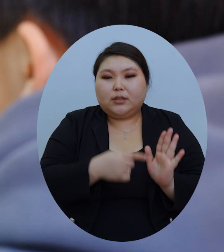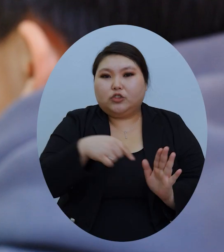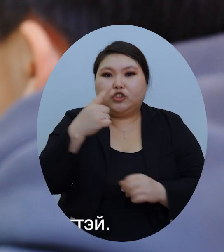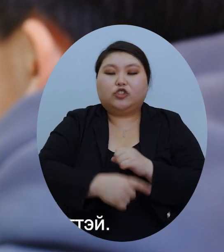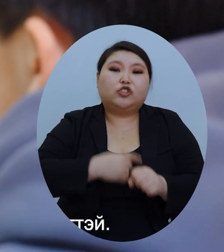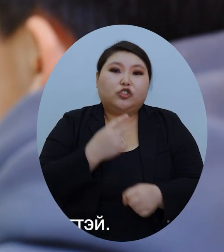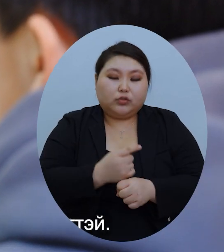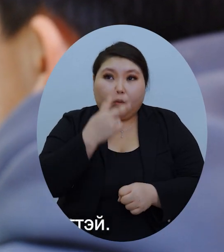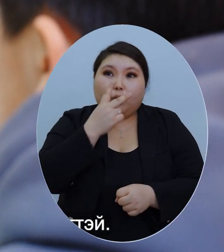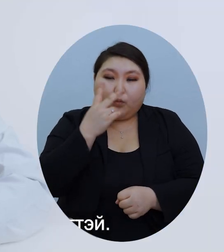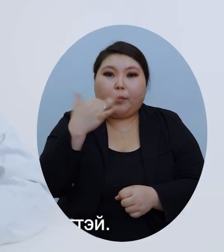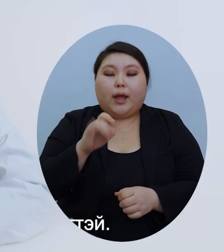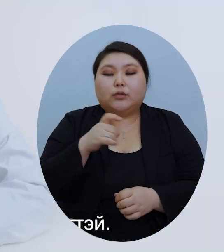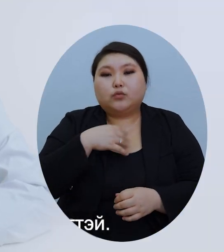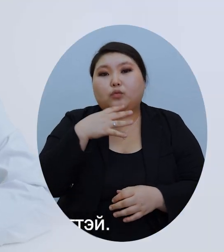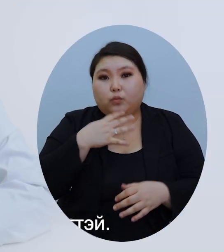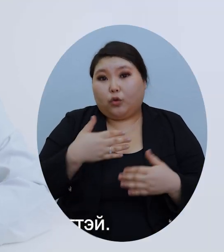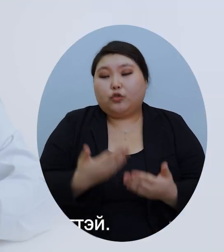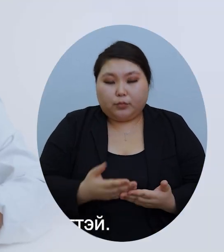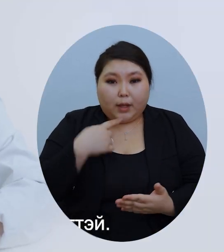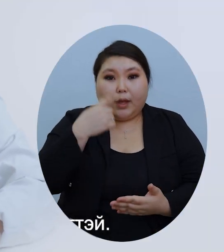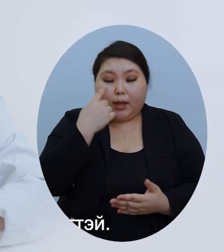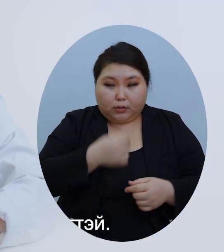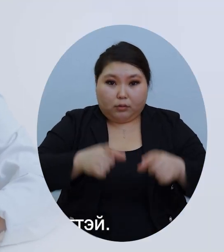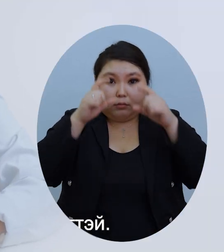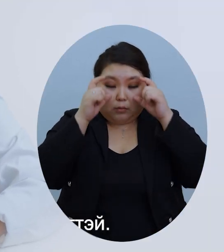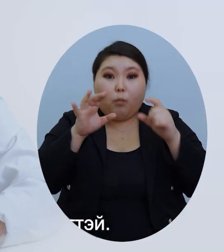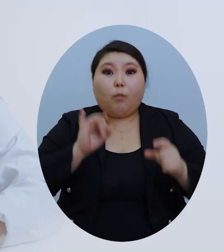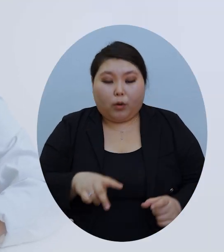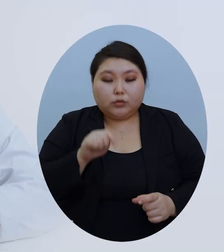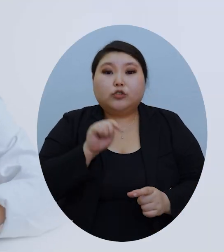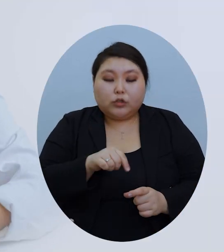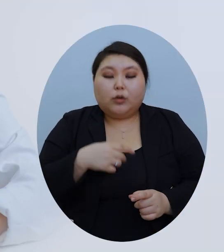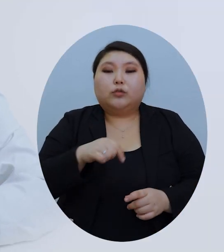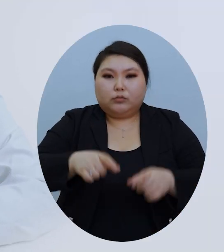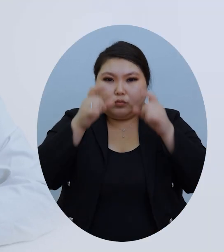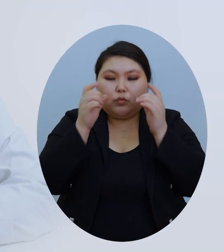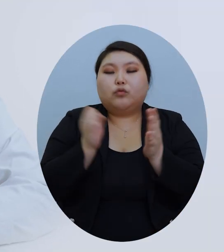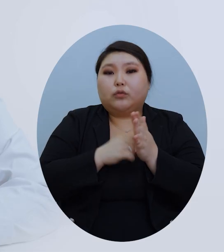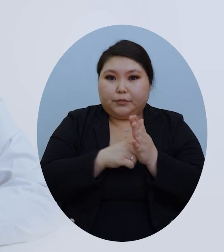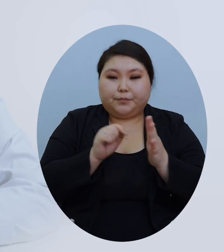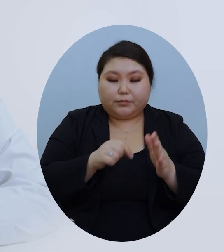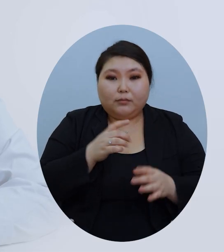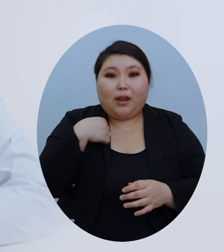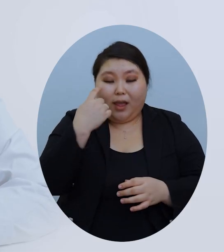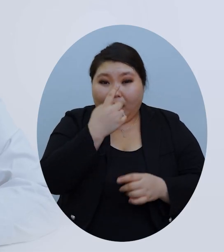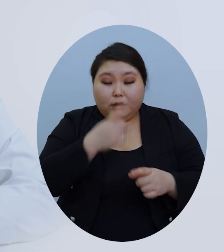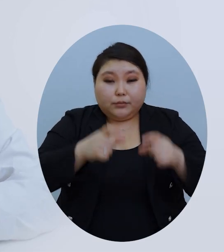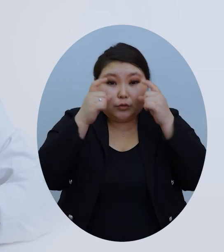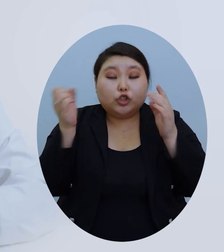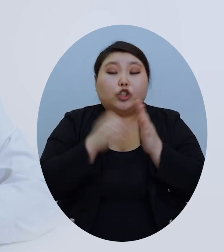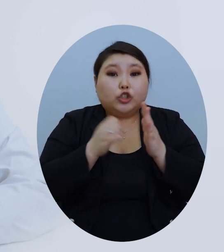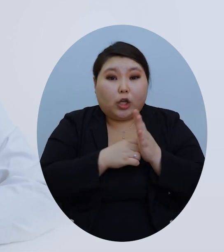зөвлөдөг. Нэгэнд харааны шил онцлогдсон бол түүнийг зүүх хэрэгтэй. Харааны шил зүүх ёстой гэж онцлогдсон хүүхдүүдийн